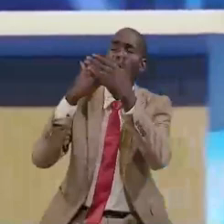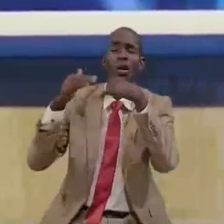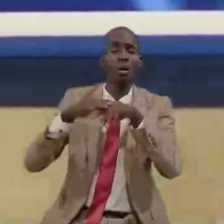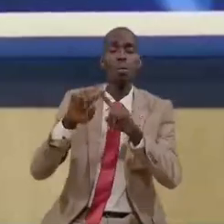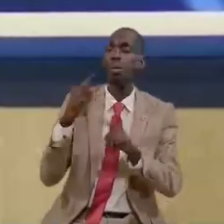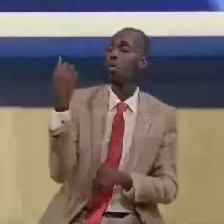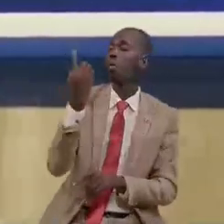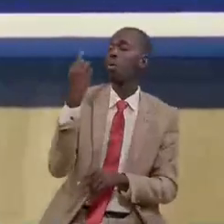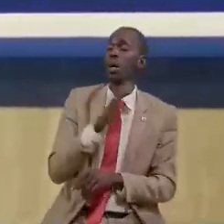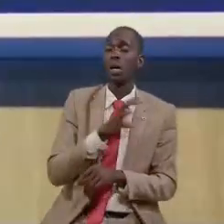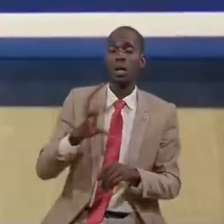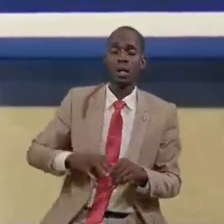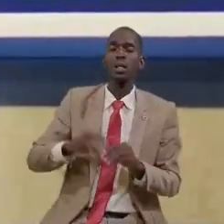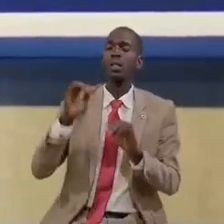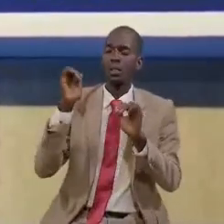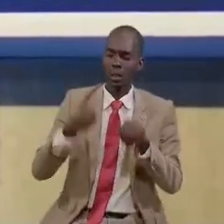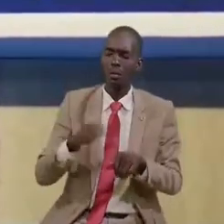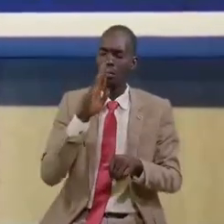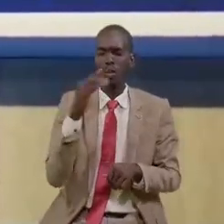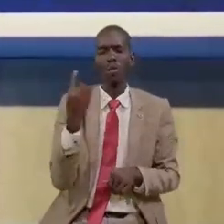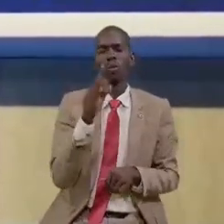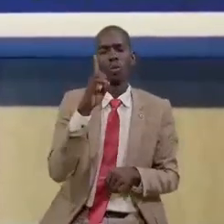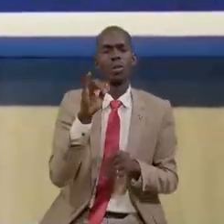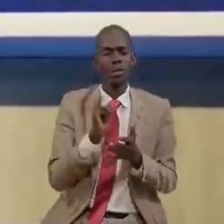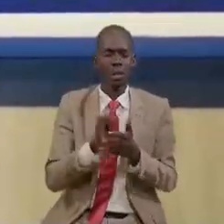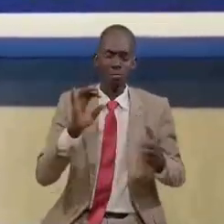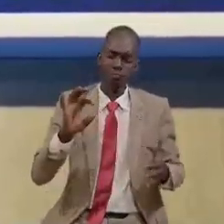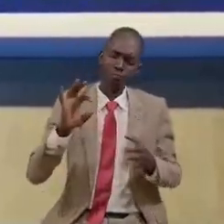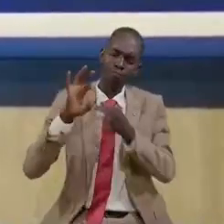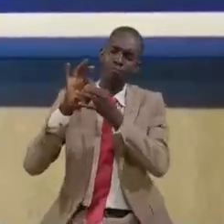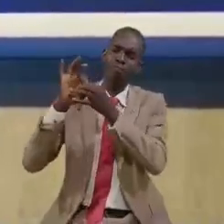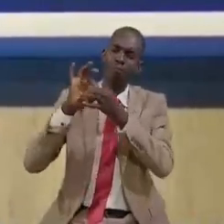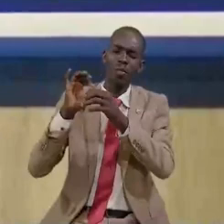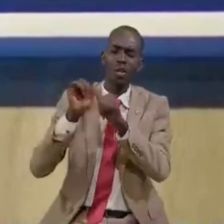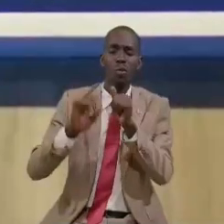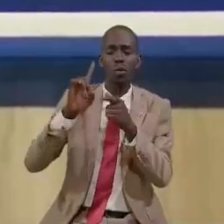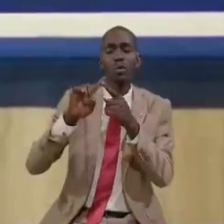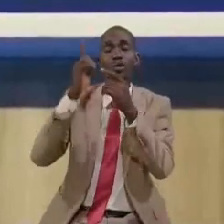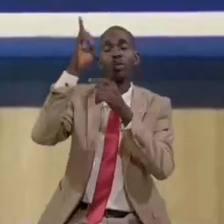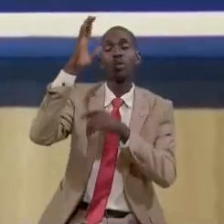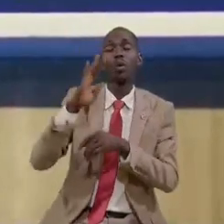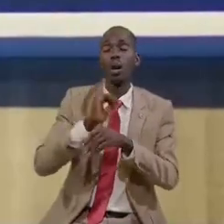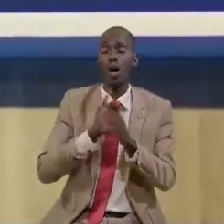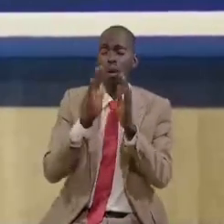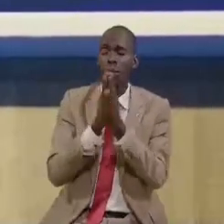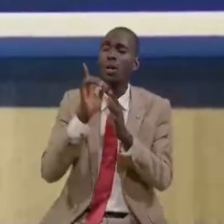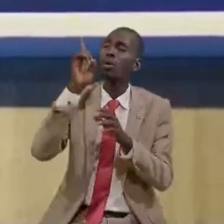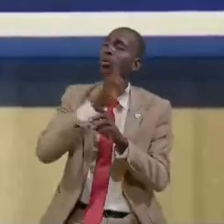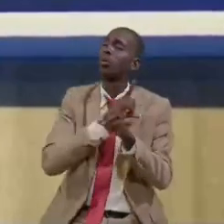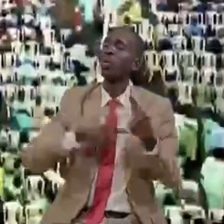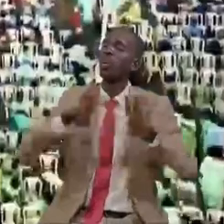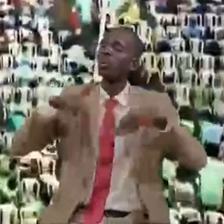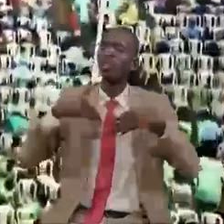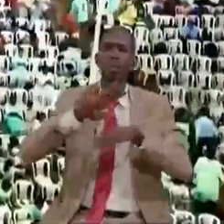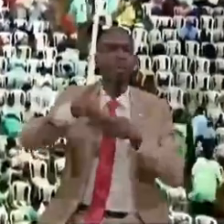aider à toucher le ciel, mais c'est Christ qui réconcilie toi avec Dieu. Je prie que tu reçoives chacun d'eux